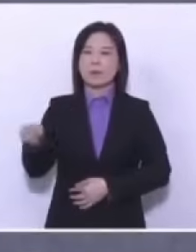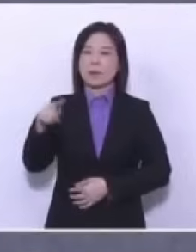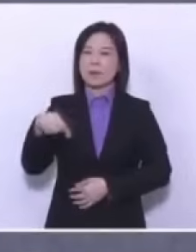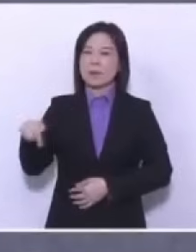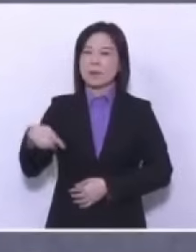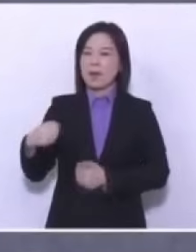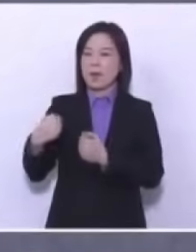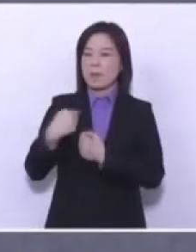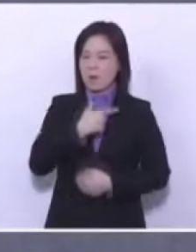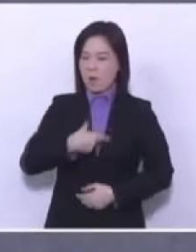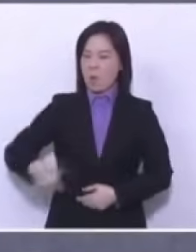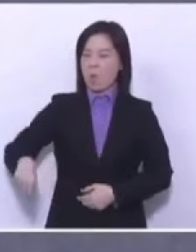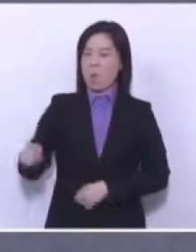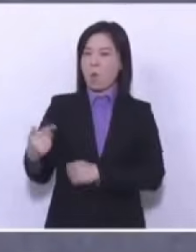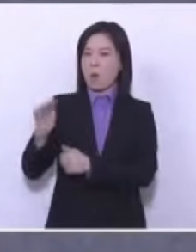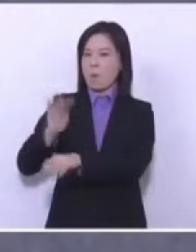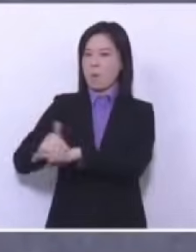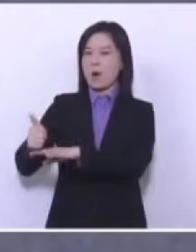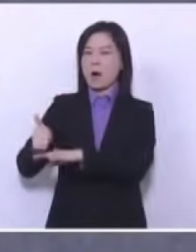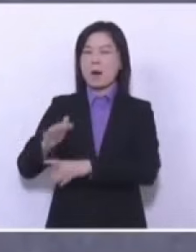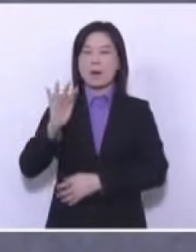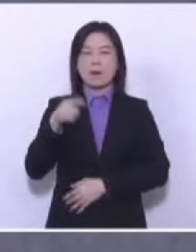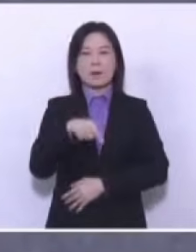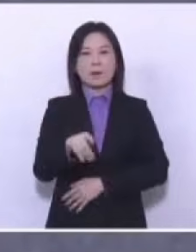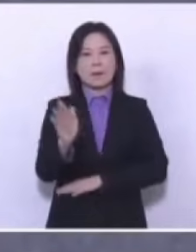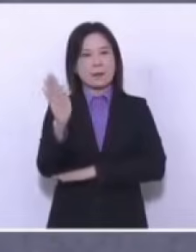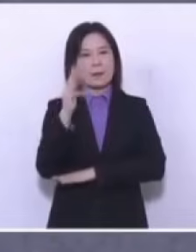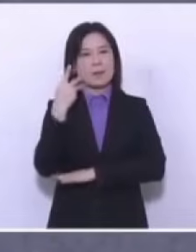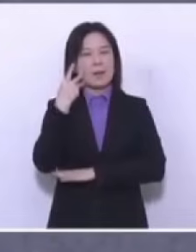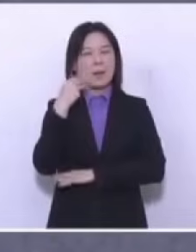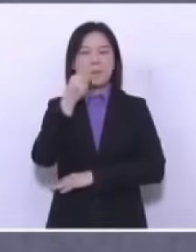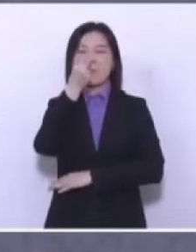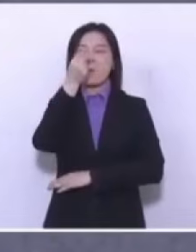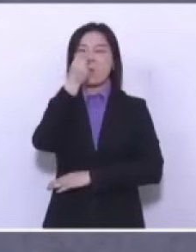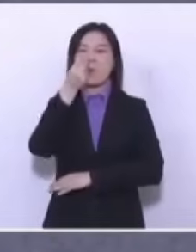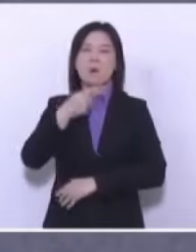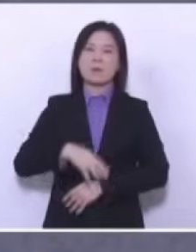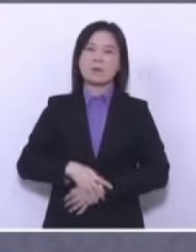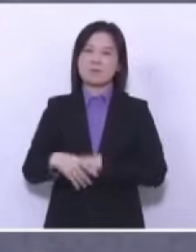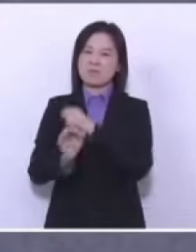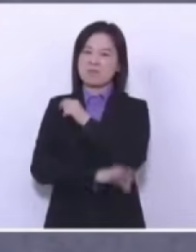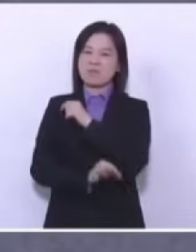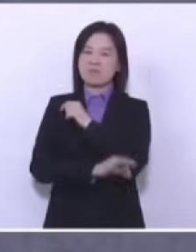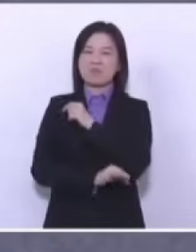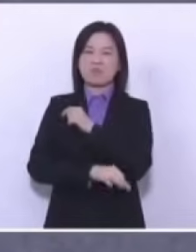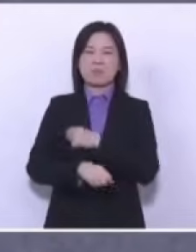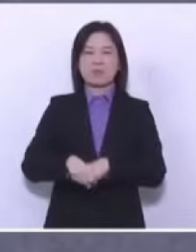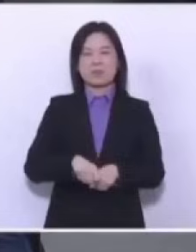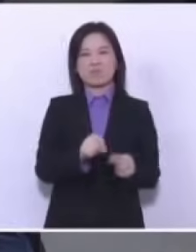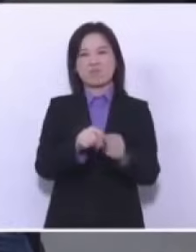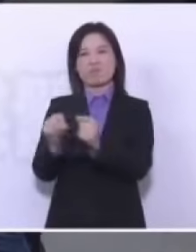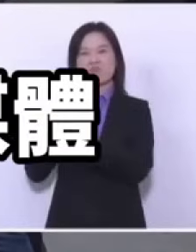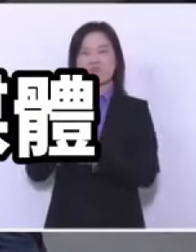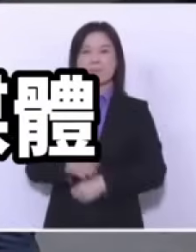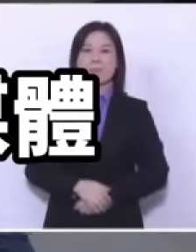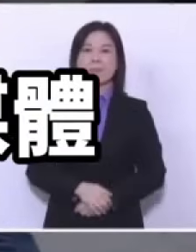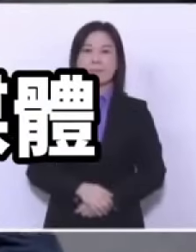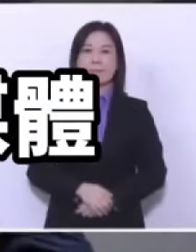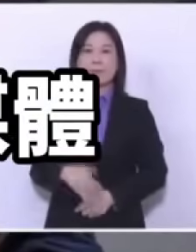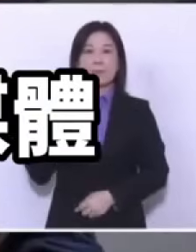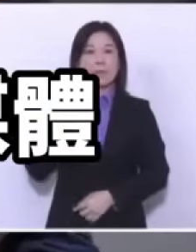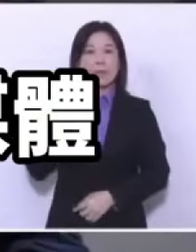的竞选团队，但是执政却是傲慢，还有贪污腐败。当